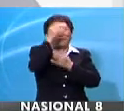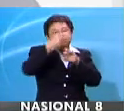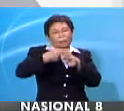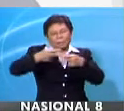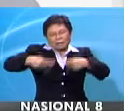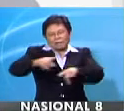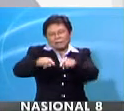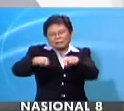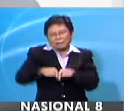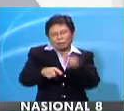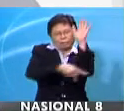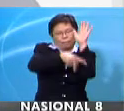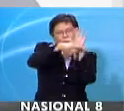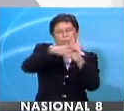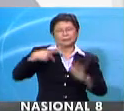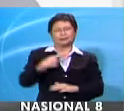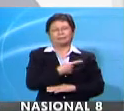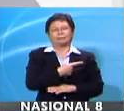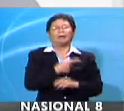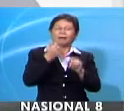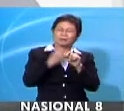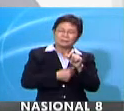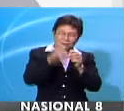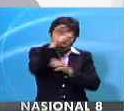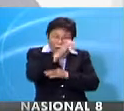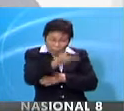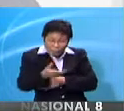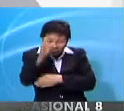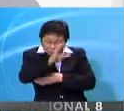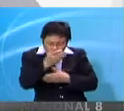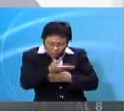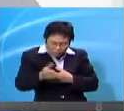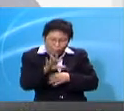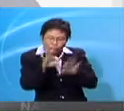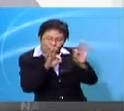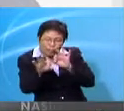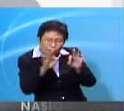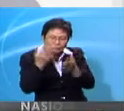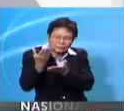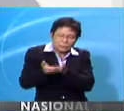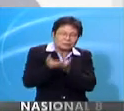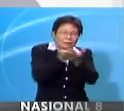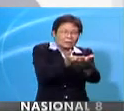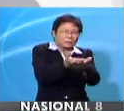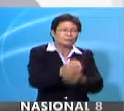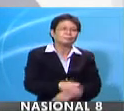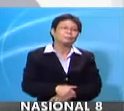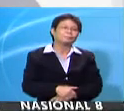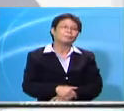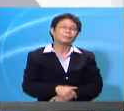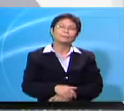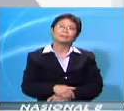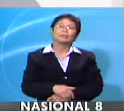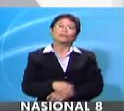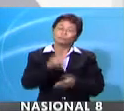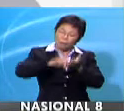juga lokasi parlimen kita. Setiap carian barangan juga perlu dipilih berdasarkan cadangan yang diberikan. Bagi anda yang